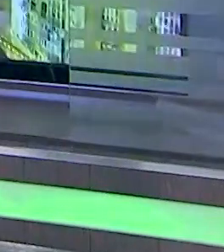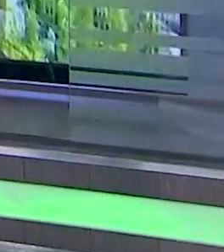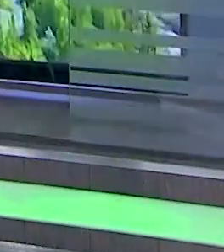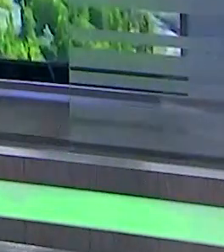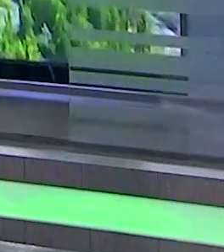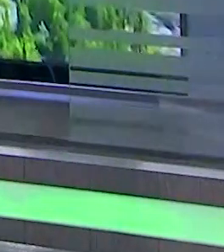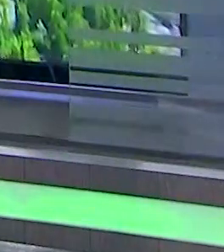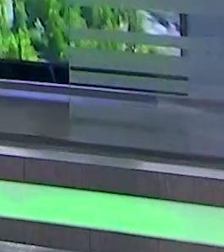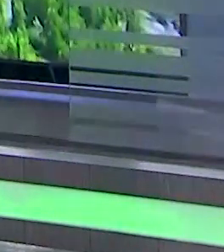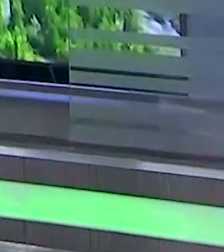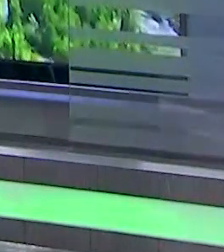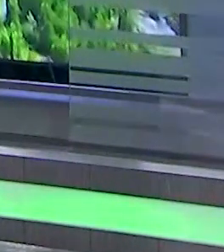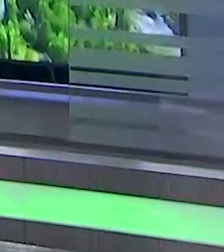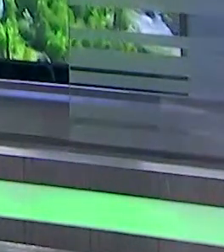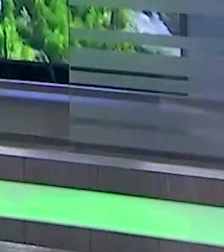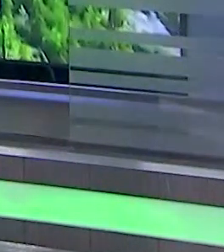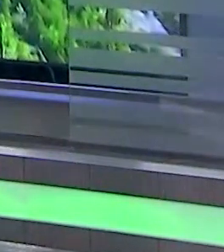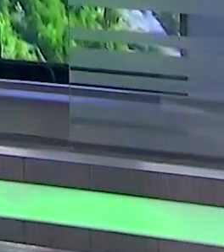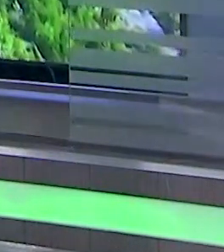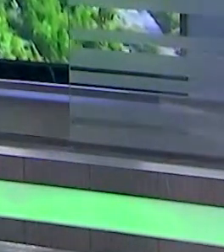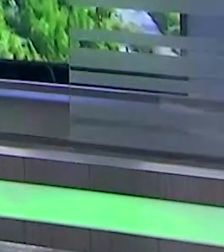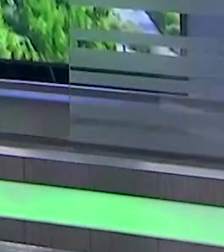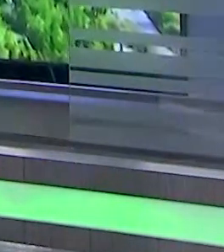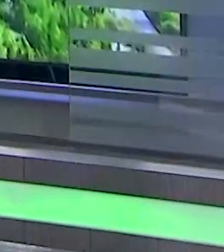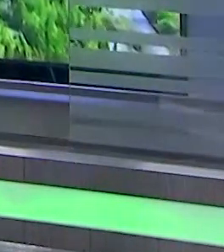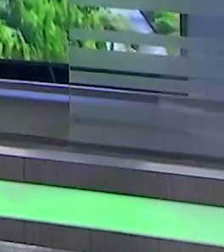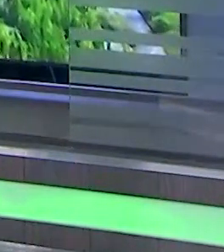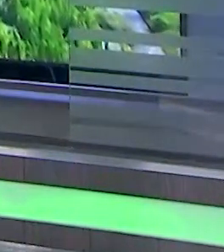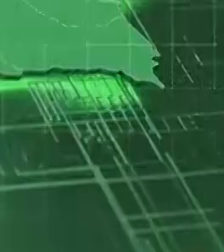А мы продолжаем информационный час на телеканале Алматы. Смотрите далее в выпуске.